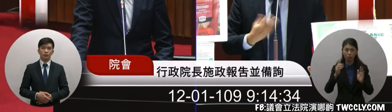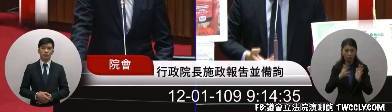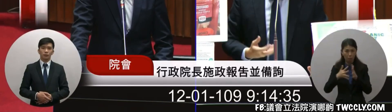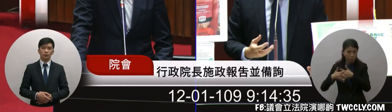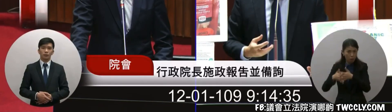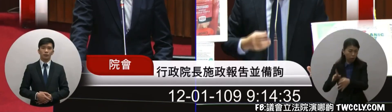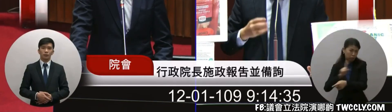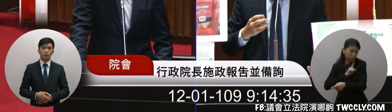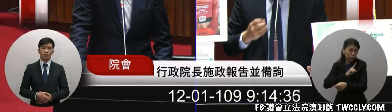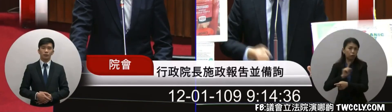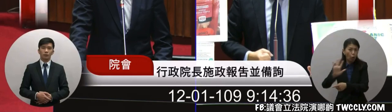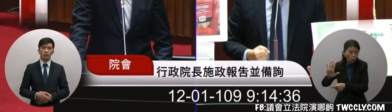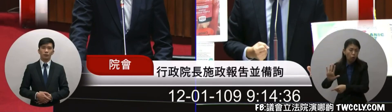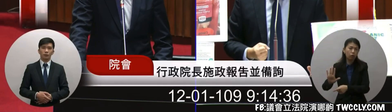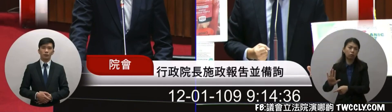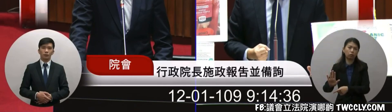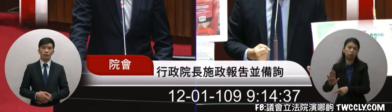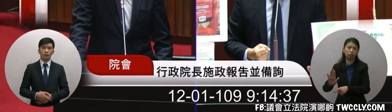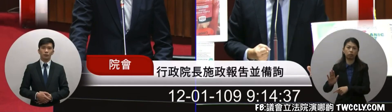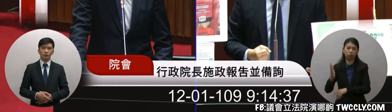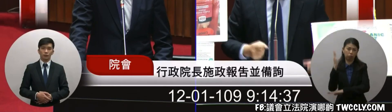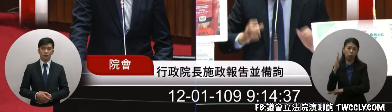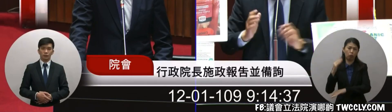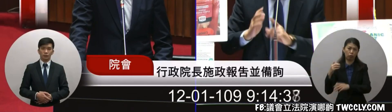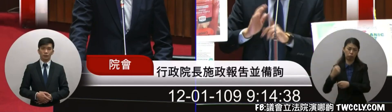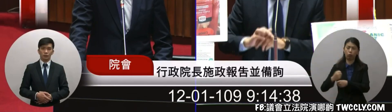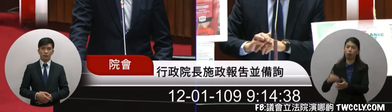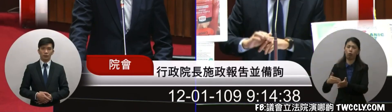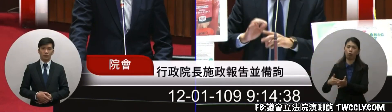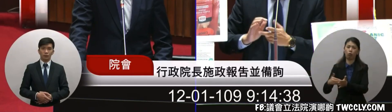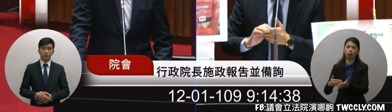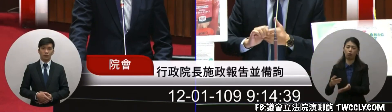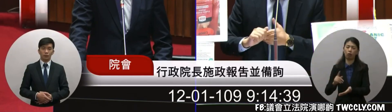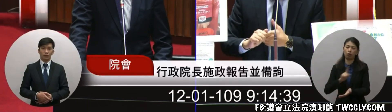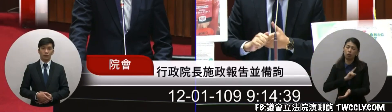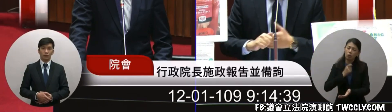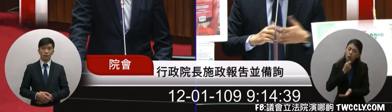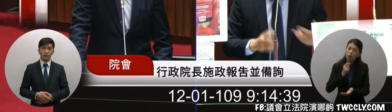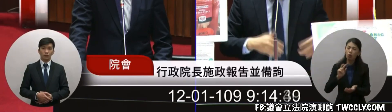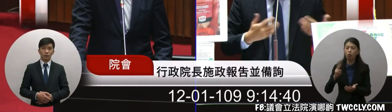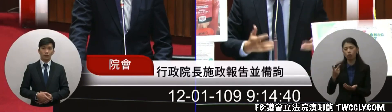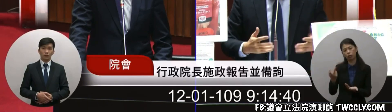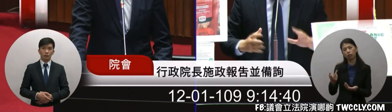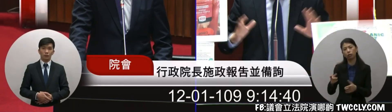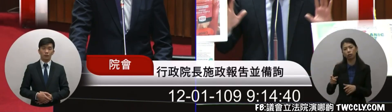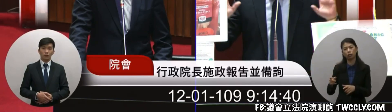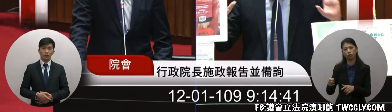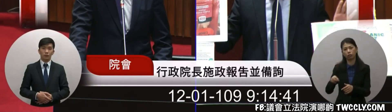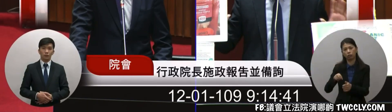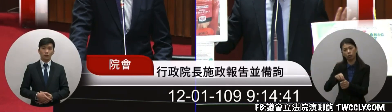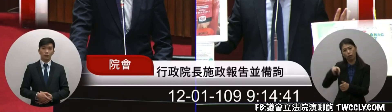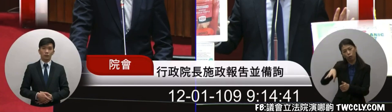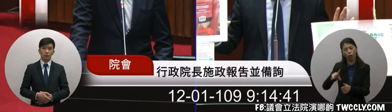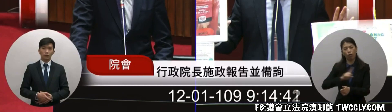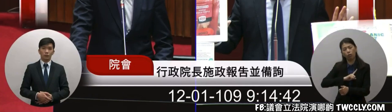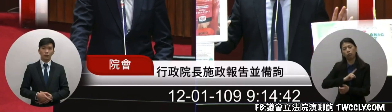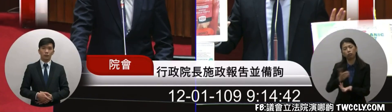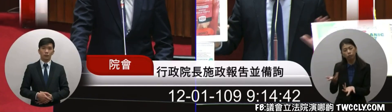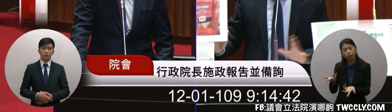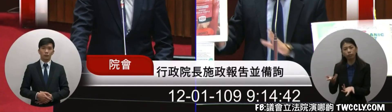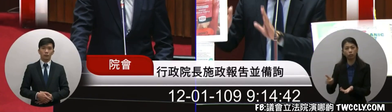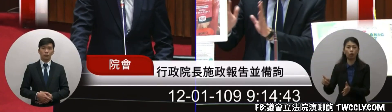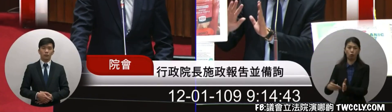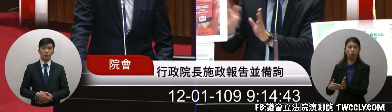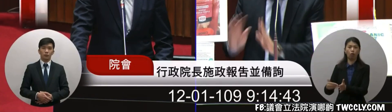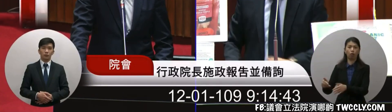本土上已经在做这些事情了。好，我不管他自愿啊，或者是厂商自己的哈，就是说他们做了，